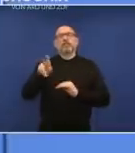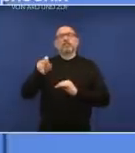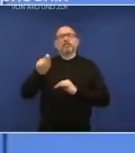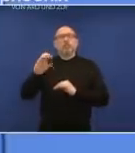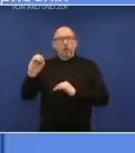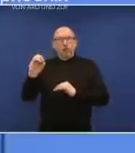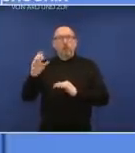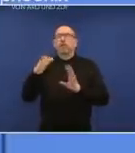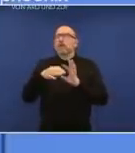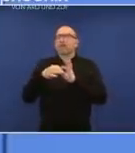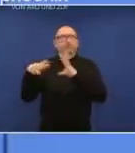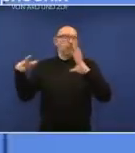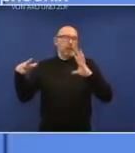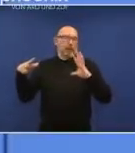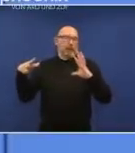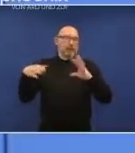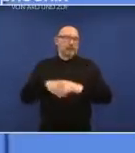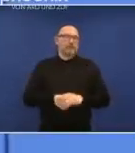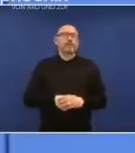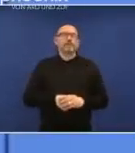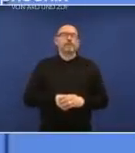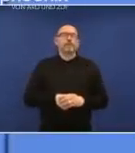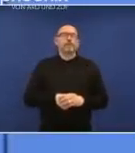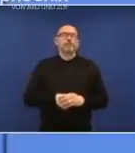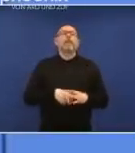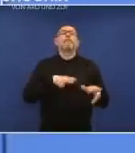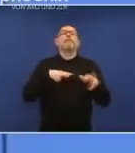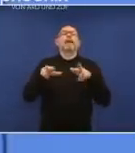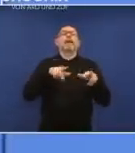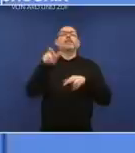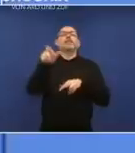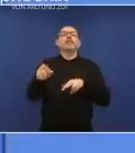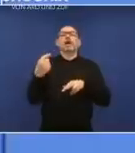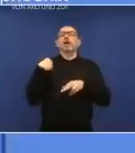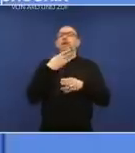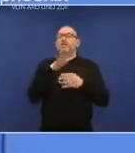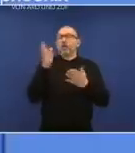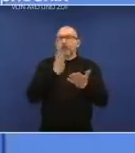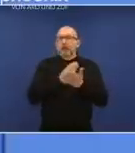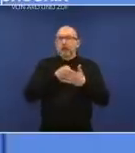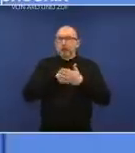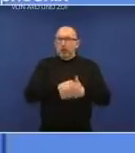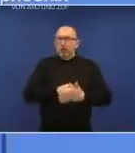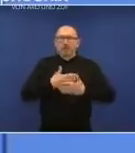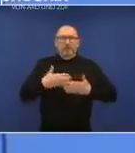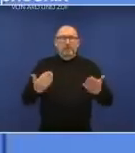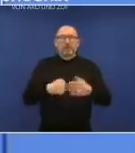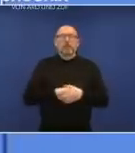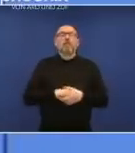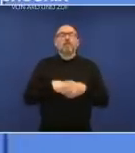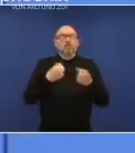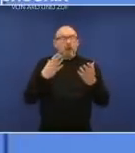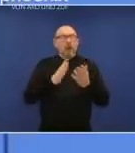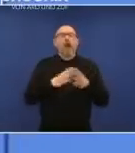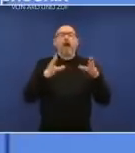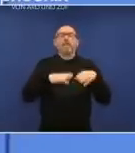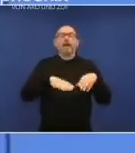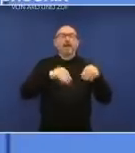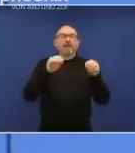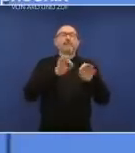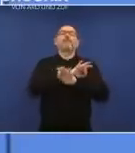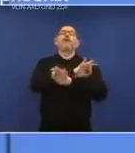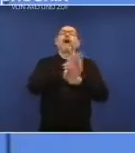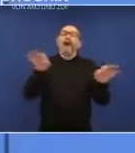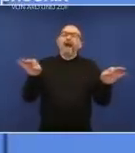Ständigen Impfkommission. Der Minister hat am Wochenende betont, dass am Anfang nicht genug Impfstoff für alle